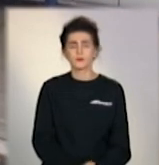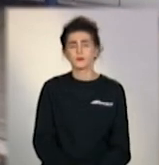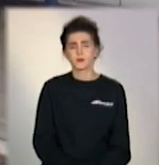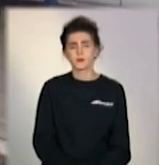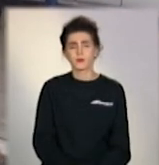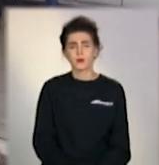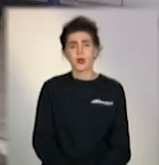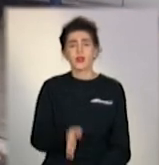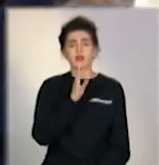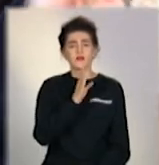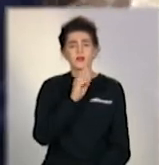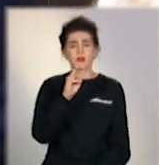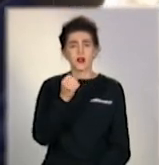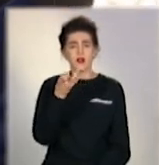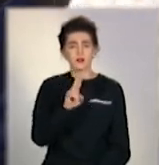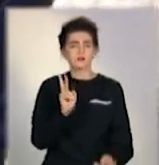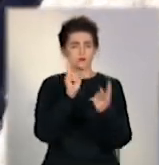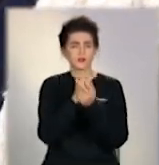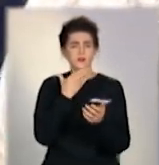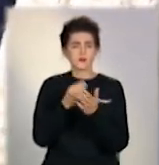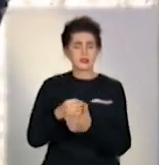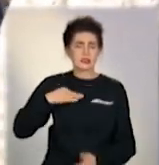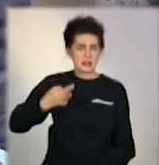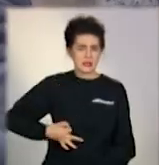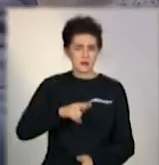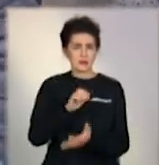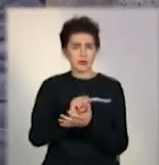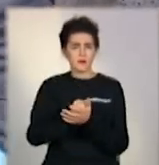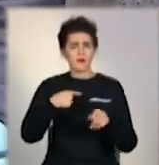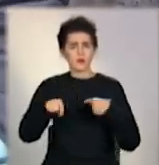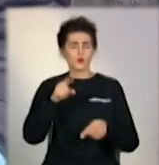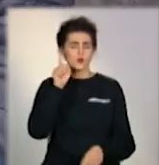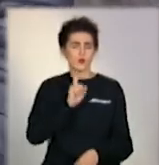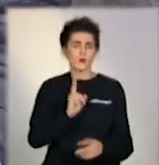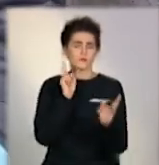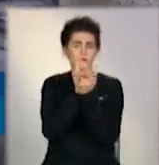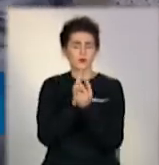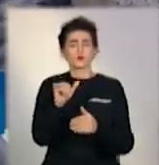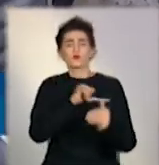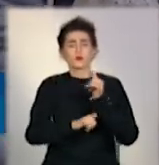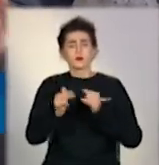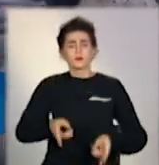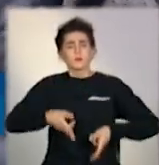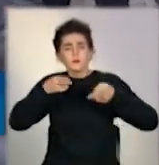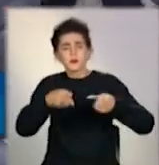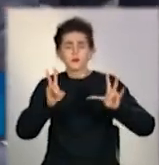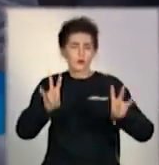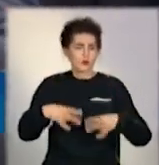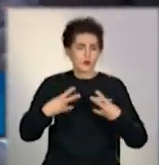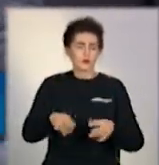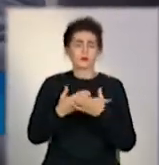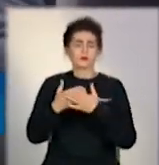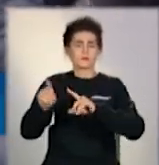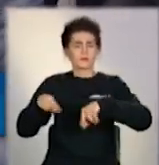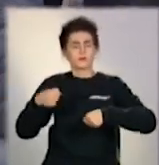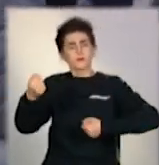Тетяна зустрічає зі змагань сина футболіста. Конечно, удобно. Вот я раз ребенка встретила, не надо никуда ехать, не нанимать